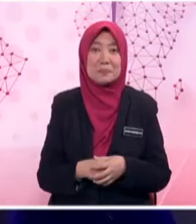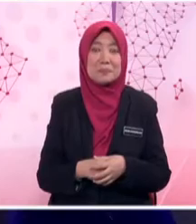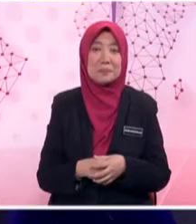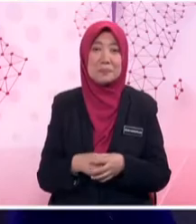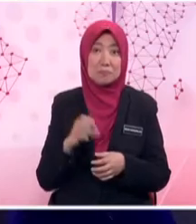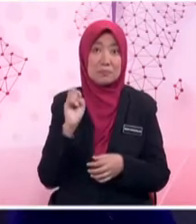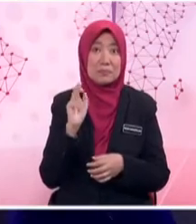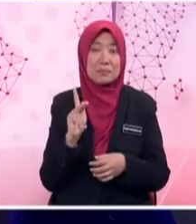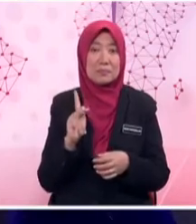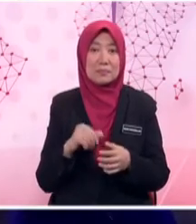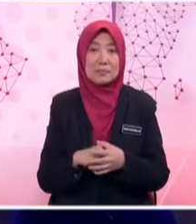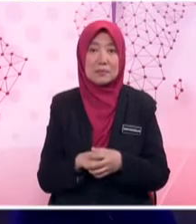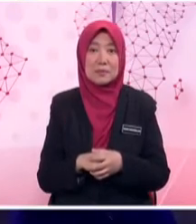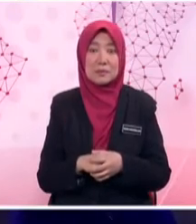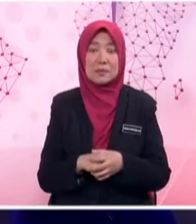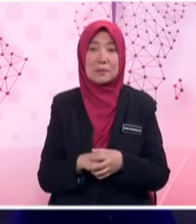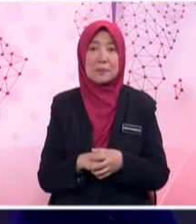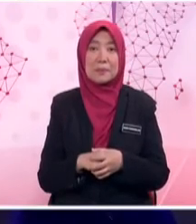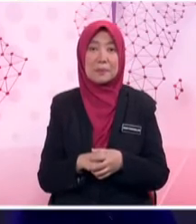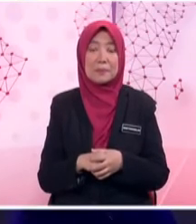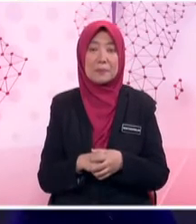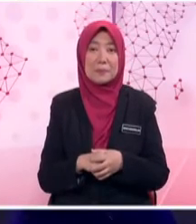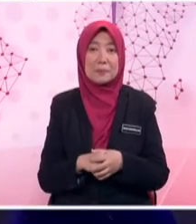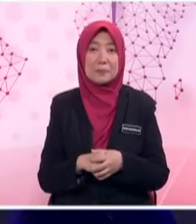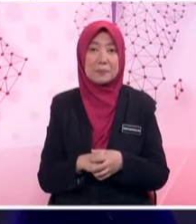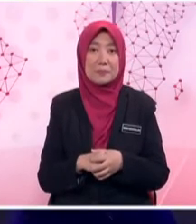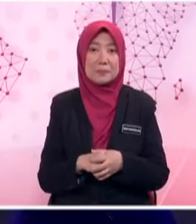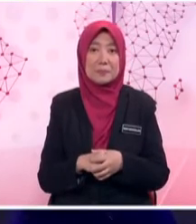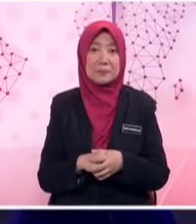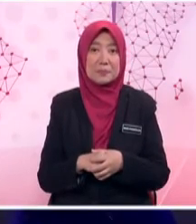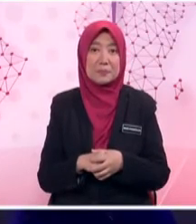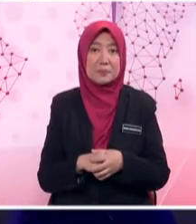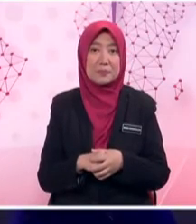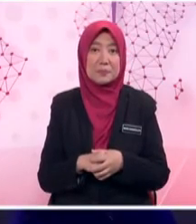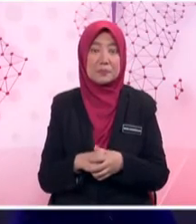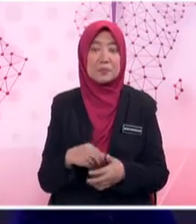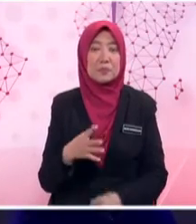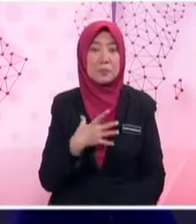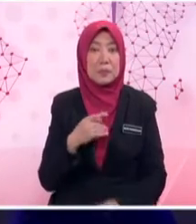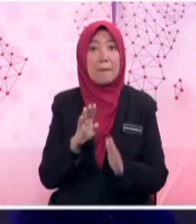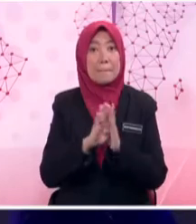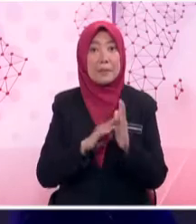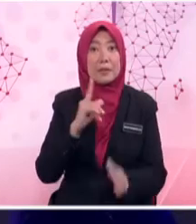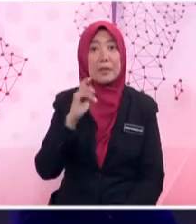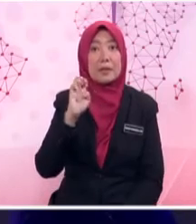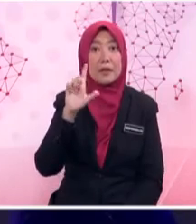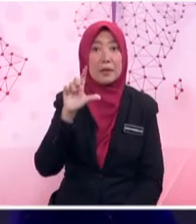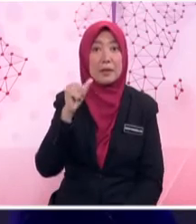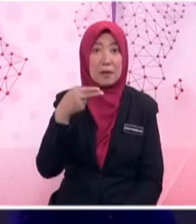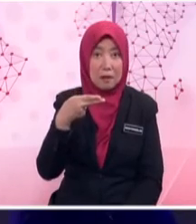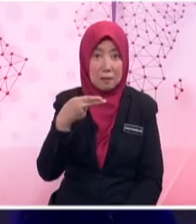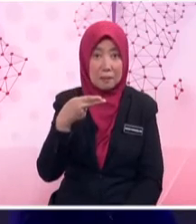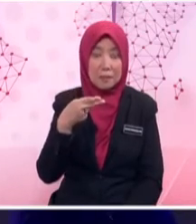Okey. Cikgu mungkin boleh bantu saya di atas. Harapannya suka berkelah. Wow, bukan saja kita